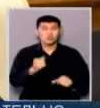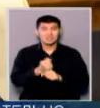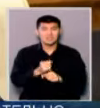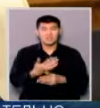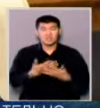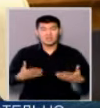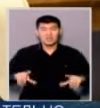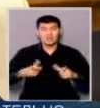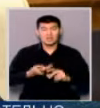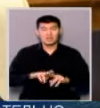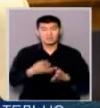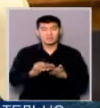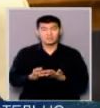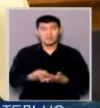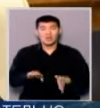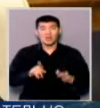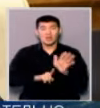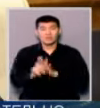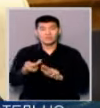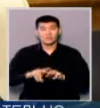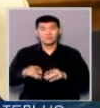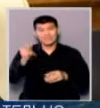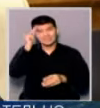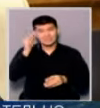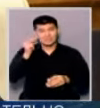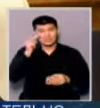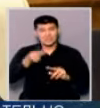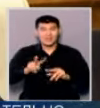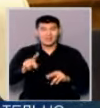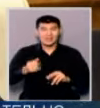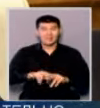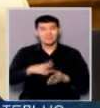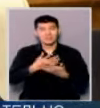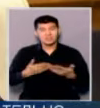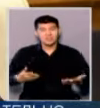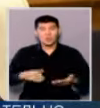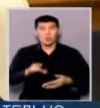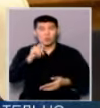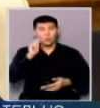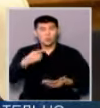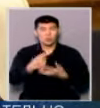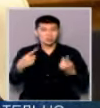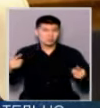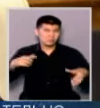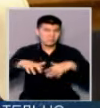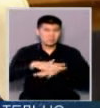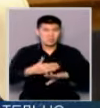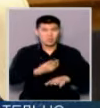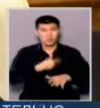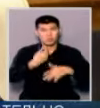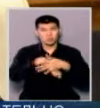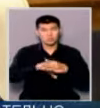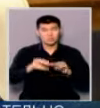дата пересдачи, некоторые абитуриенты вынуждены поступать в вузы Китая, Латвии, Чехии, Венгрии, Украины и других стран.